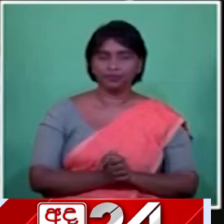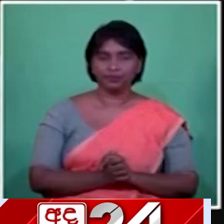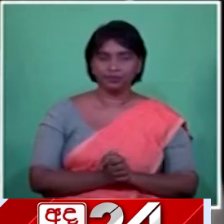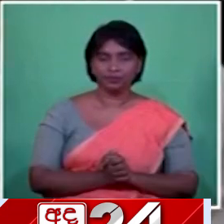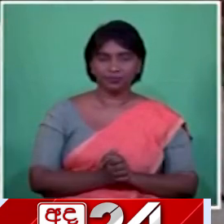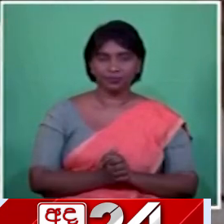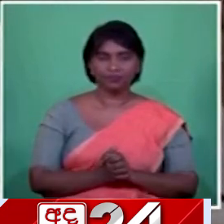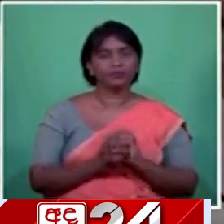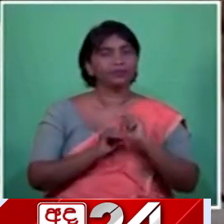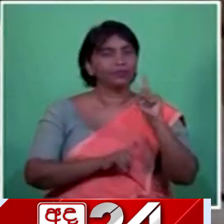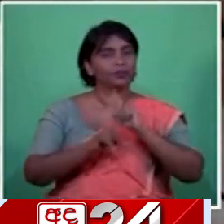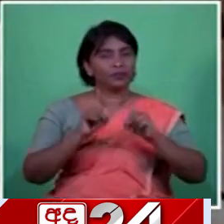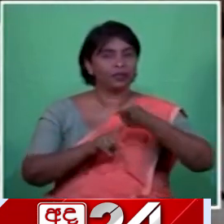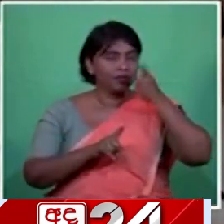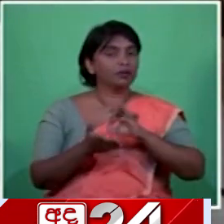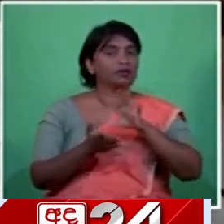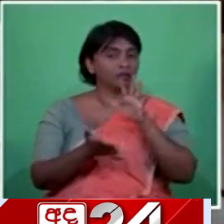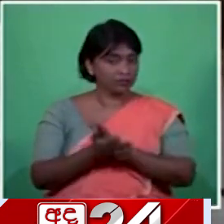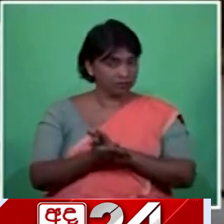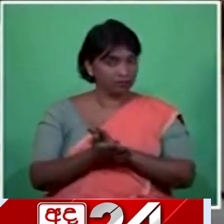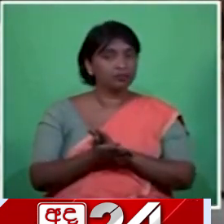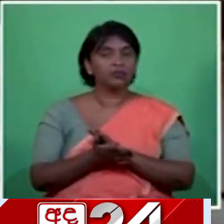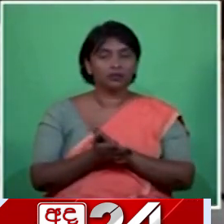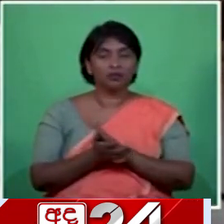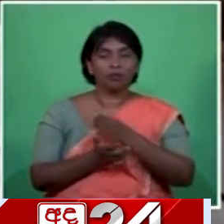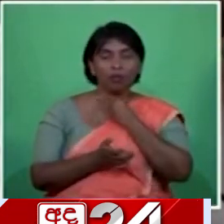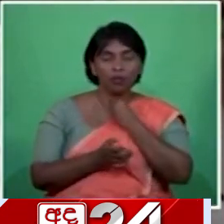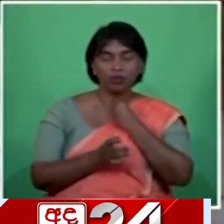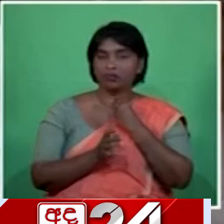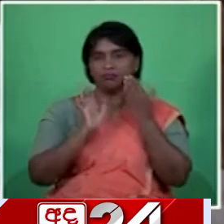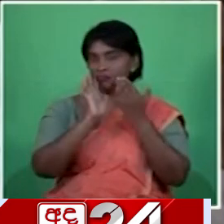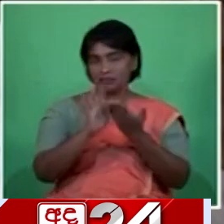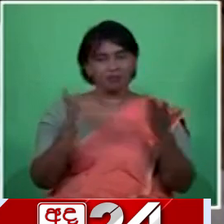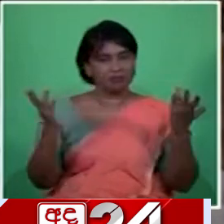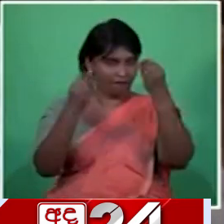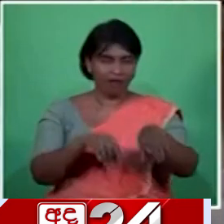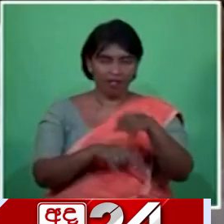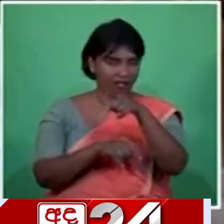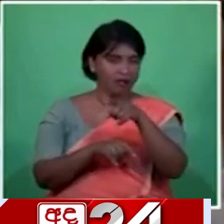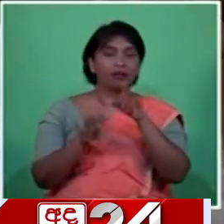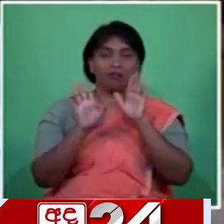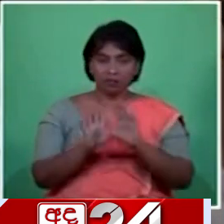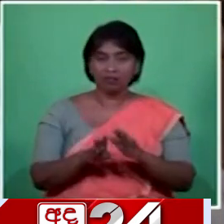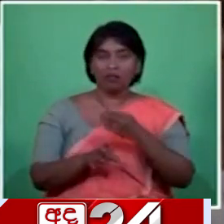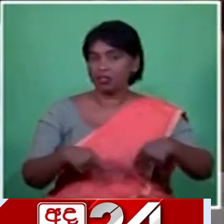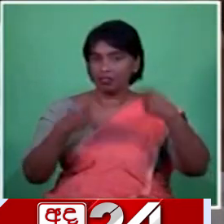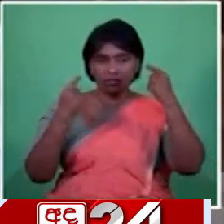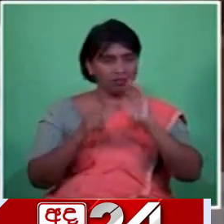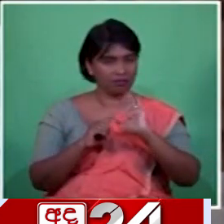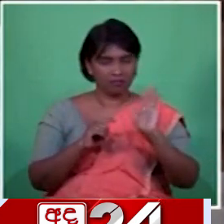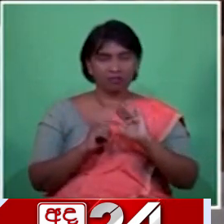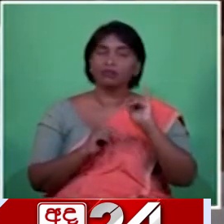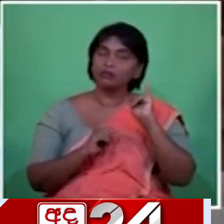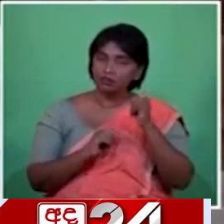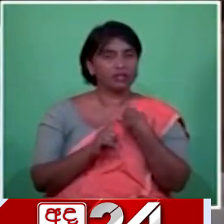ඕනේ. පාර්ලිමේන්තුව සම්මත කරන ලද දේ ව්‍යාජ බවක් ඔප්පු කරන්න ඔබ අසමත්. ඒ නිසා පොහු තර්ක ගේන්න එපා. යම්